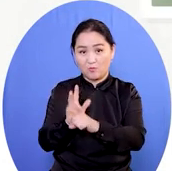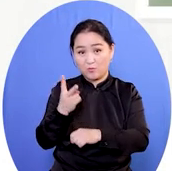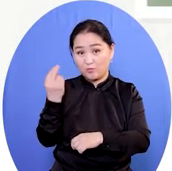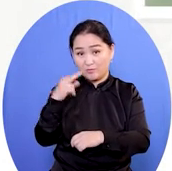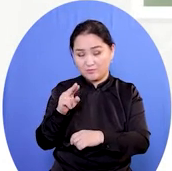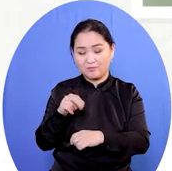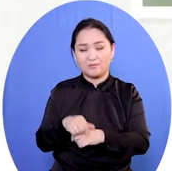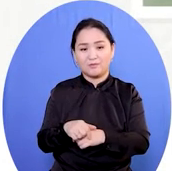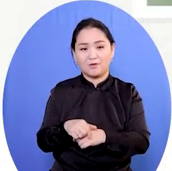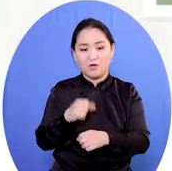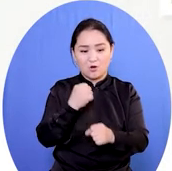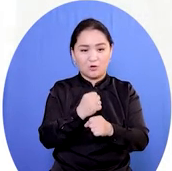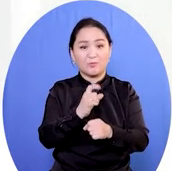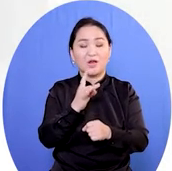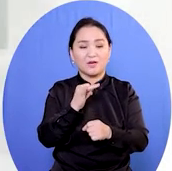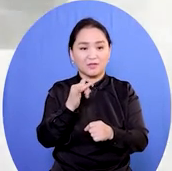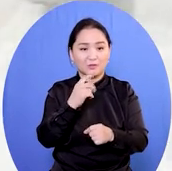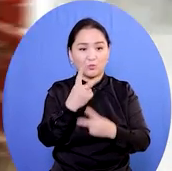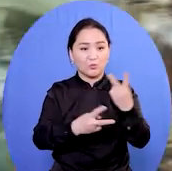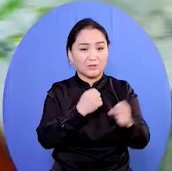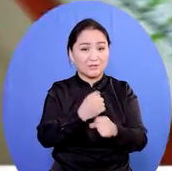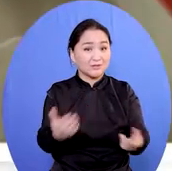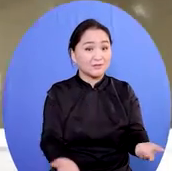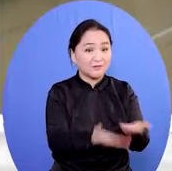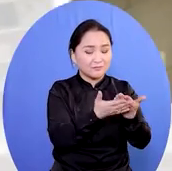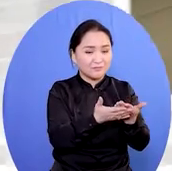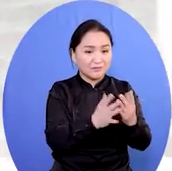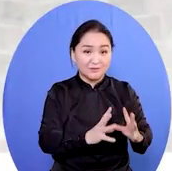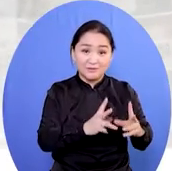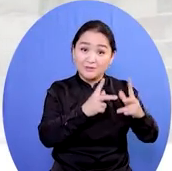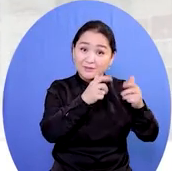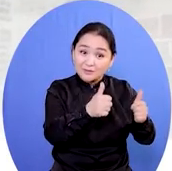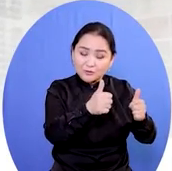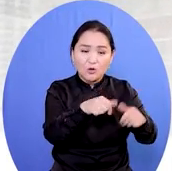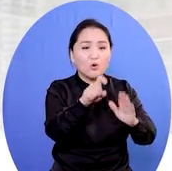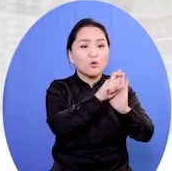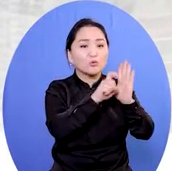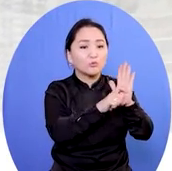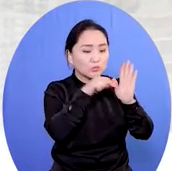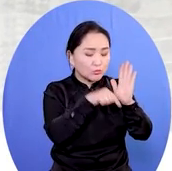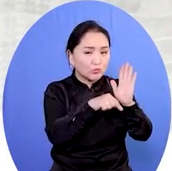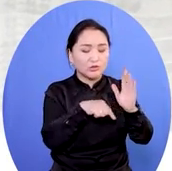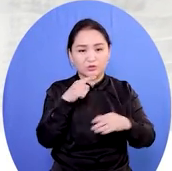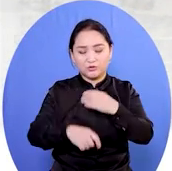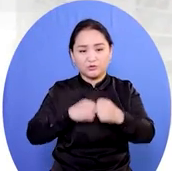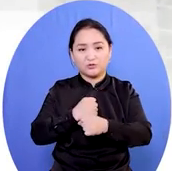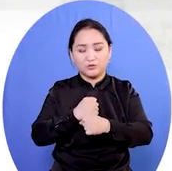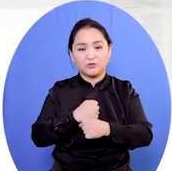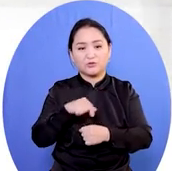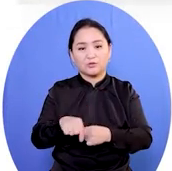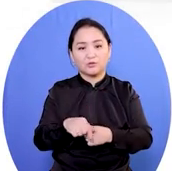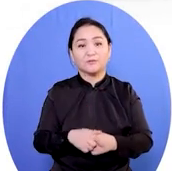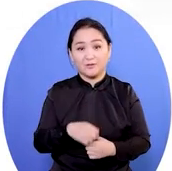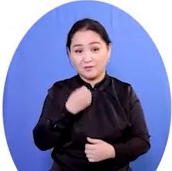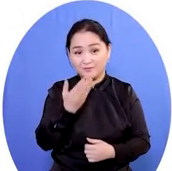үед хөтөлбөр эрхлэгчд үйл ажиллагааг сэргээх хөтөлбөр, аж ахуй эрхлэгчд үйл ажиллагааг сэргээх хөтөлбөрт маань бол одоогор энэ жилийн тухайд хэрэгцсэн